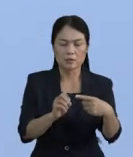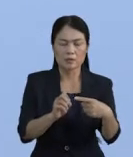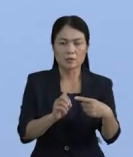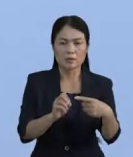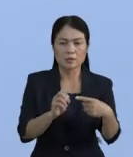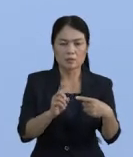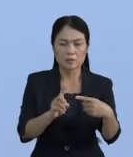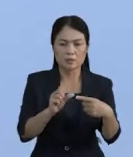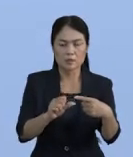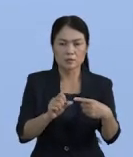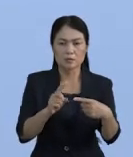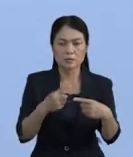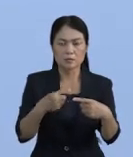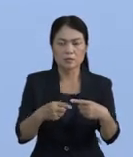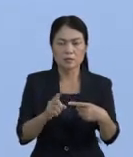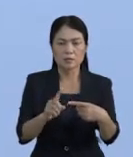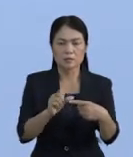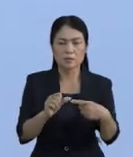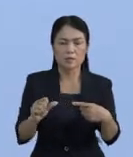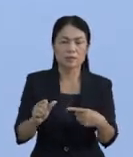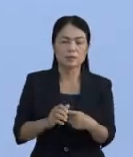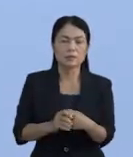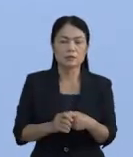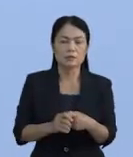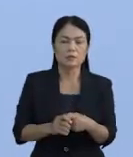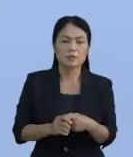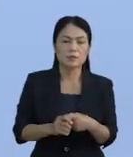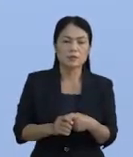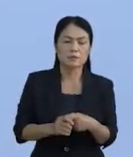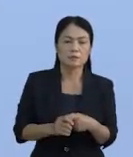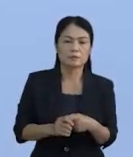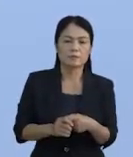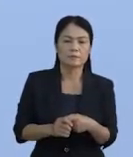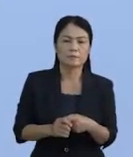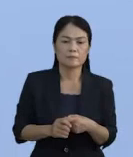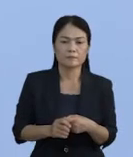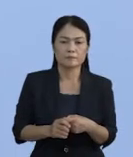mơ nó còn nè và chúng việc bán mà rồi một pon